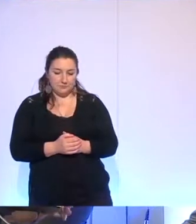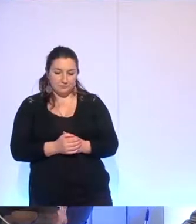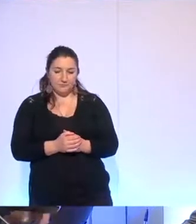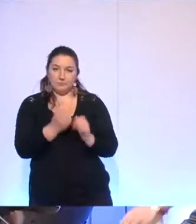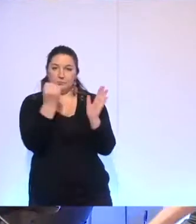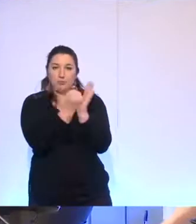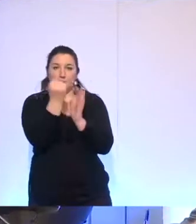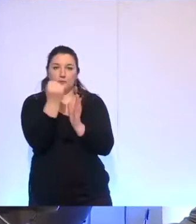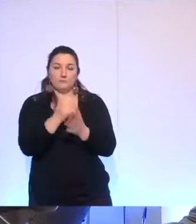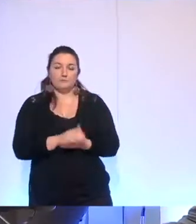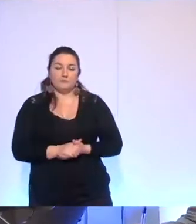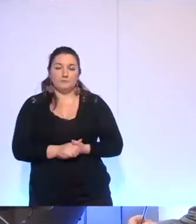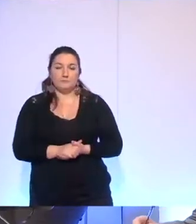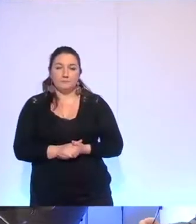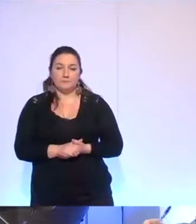Pour.